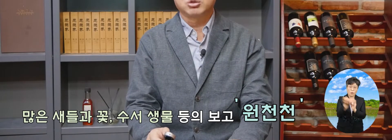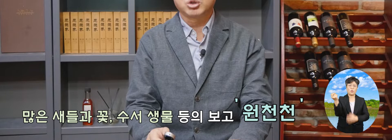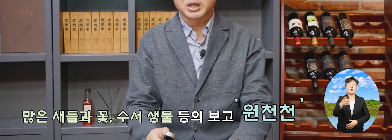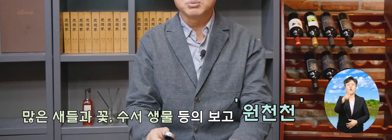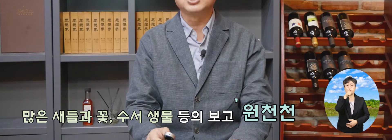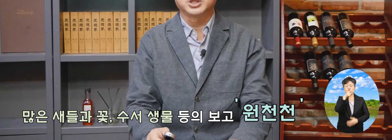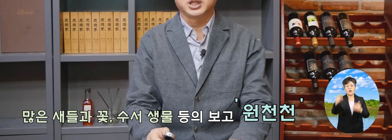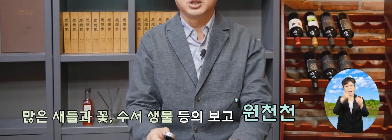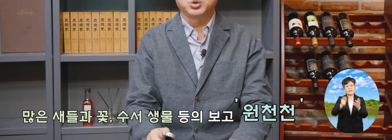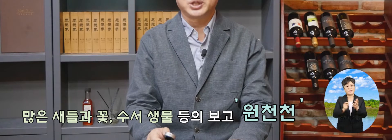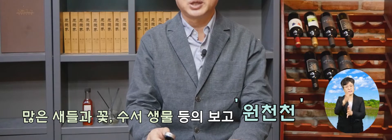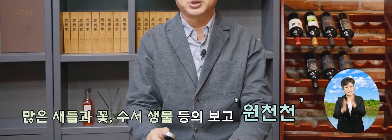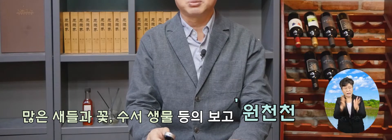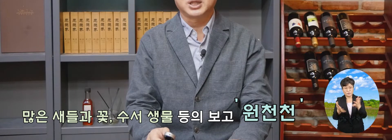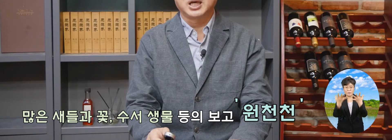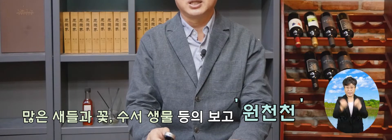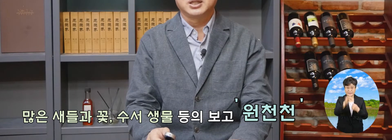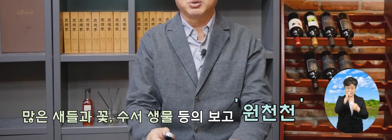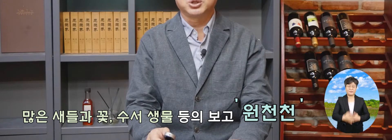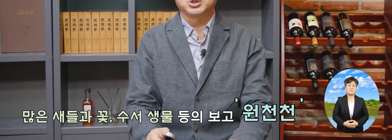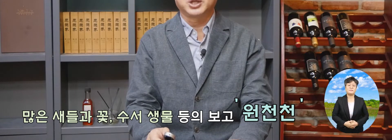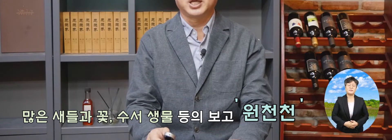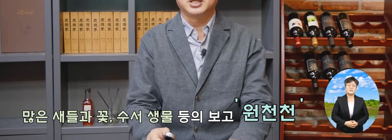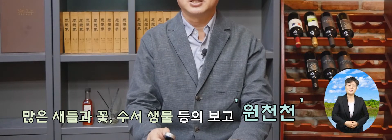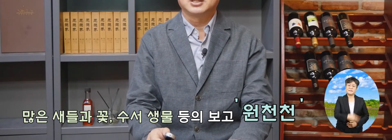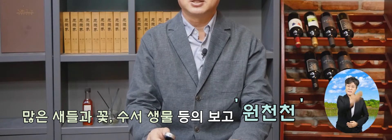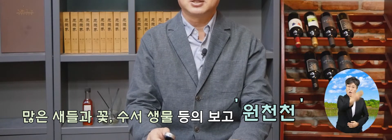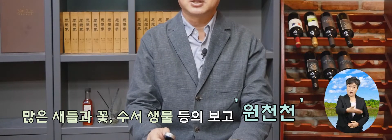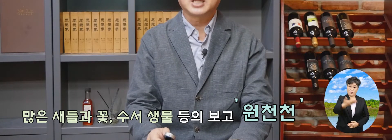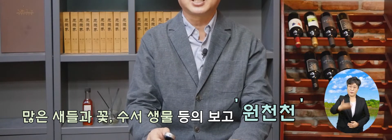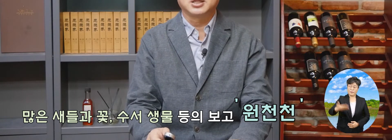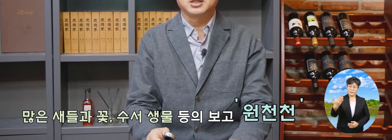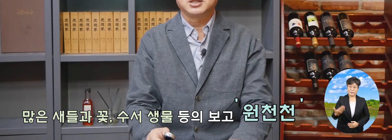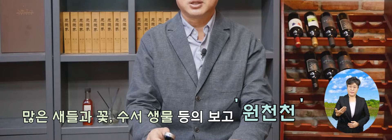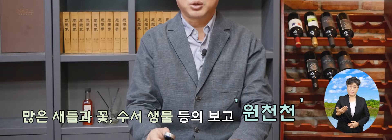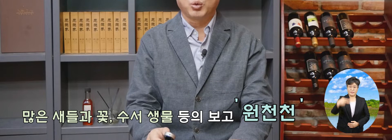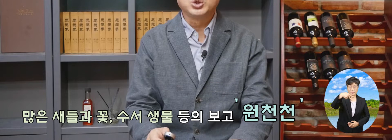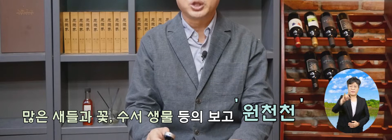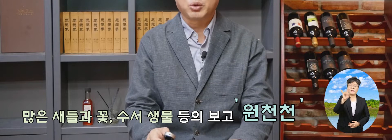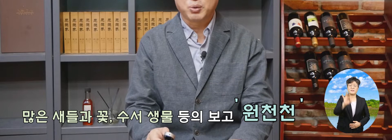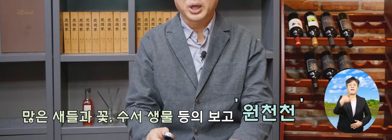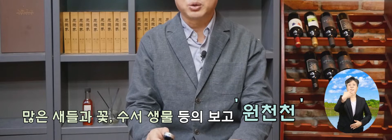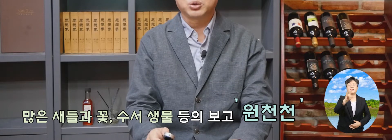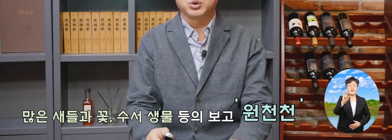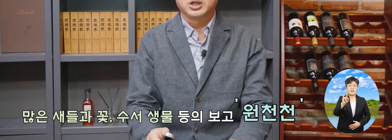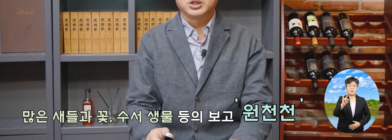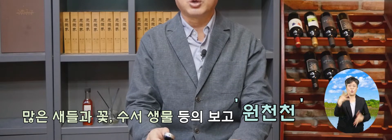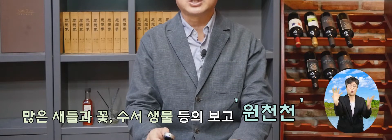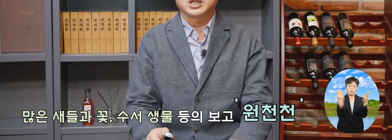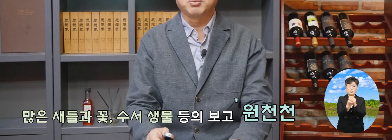수서식물들, 수서생물들이 존재하고 있습니다. 이 원천천의 생태를 이렇게 온전하게 회복하는